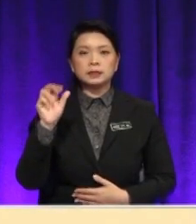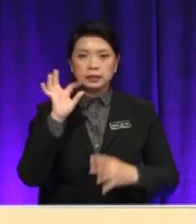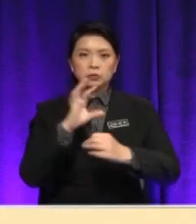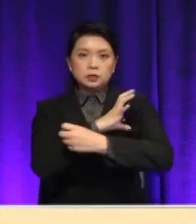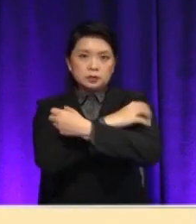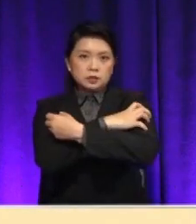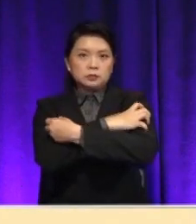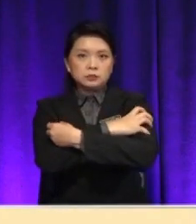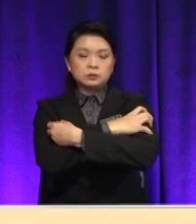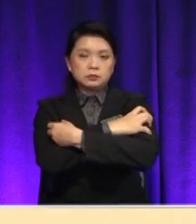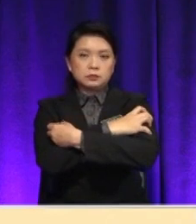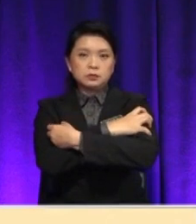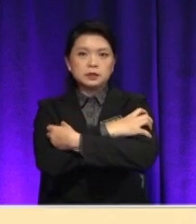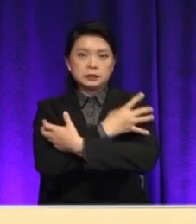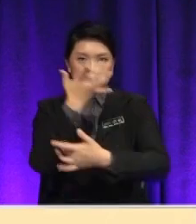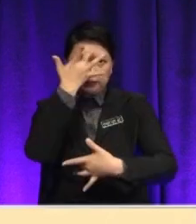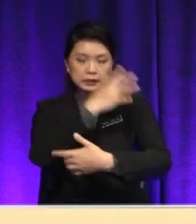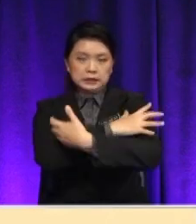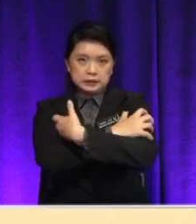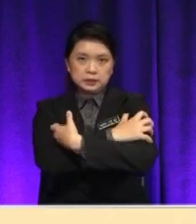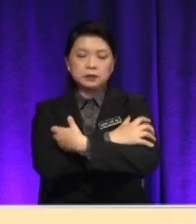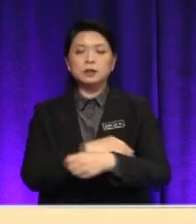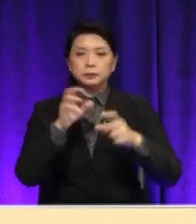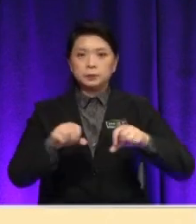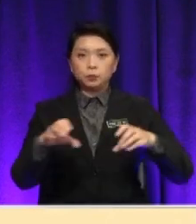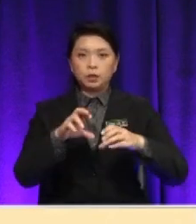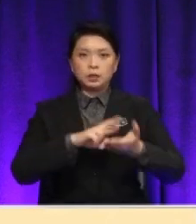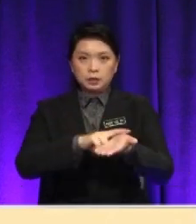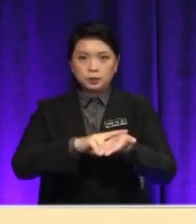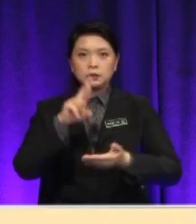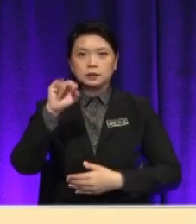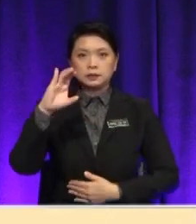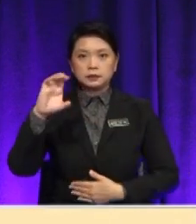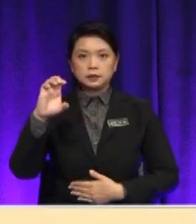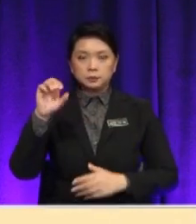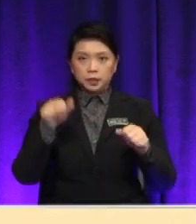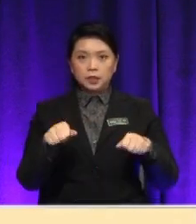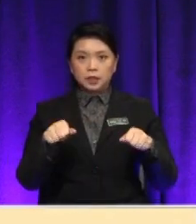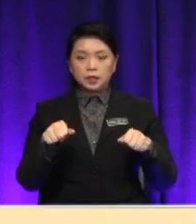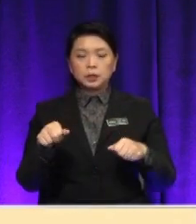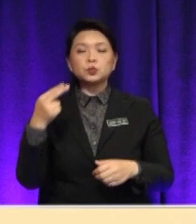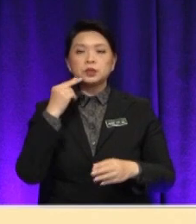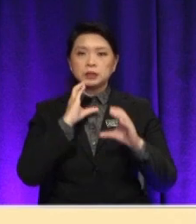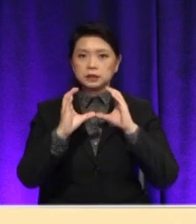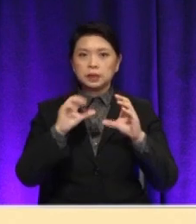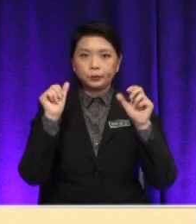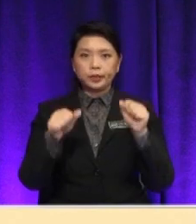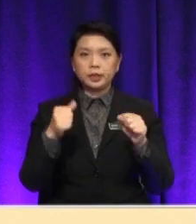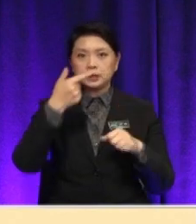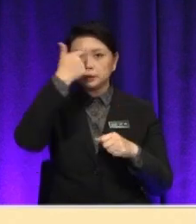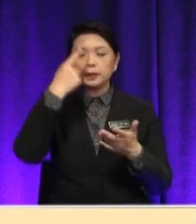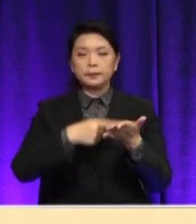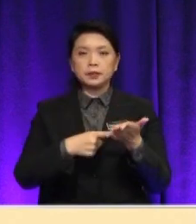kita buat prosedur ataupun rawatan rice ni Husnah? Boleh cikgu. Boleh. Sebab apa